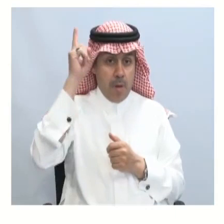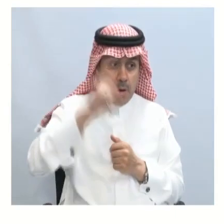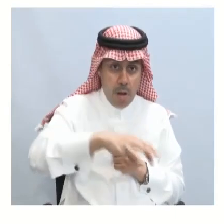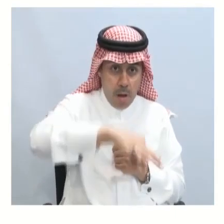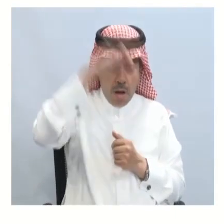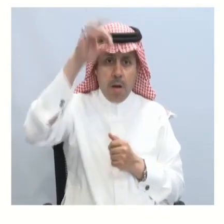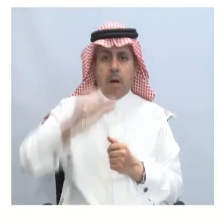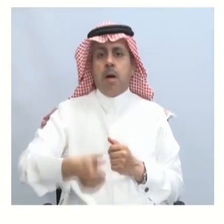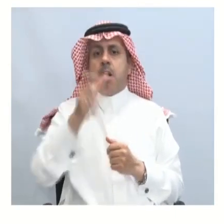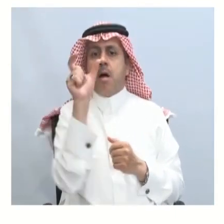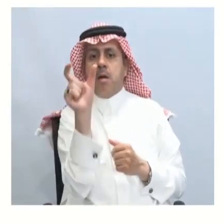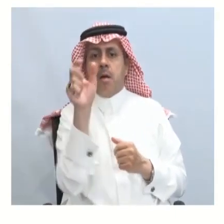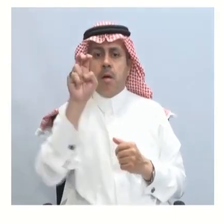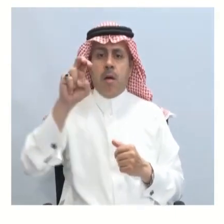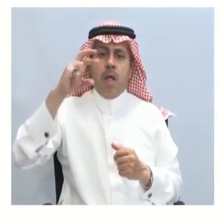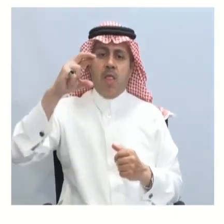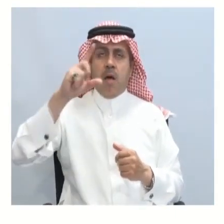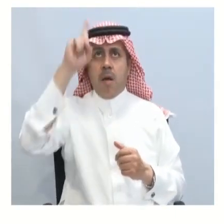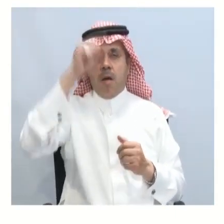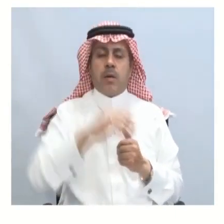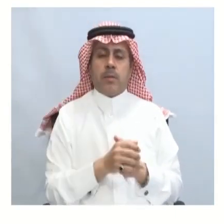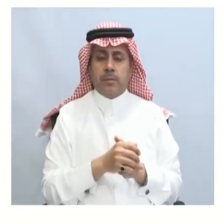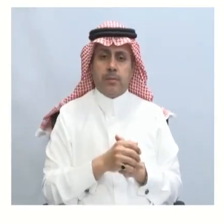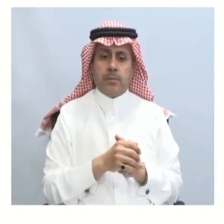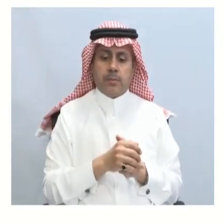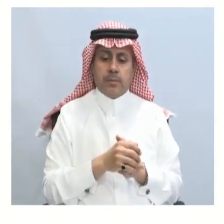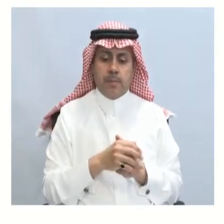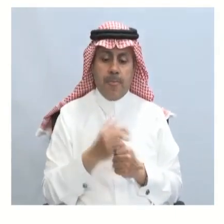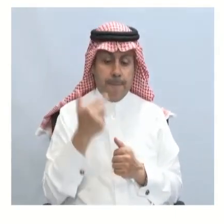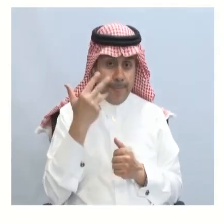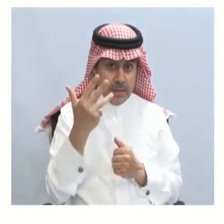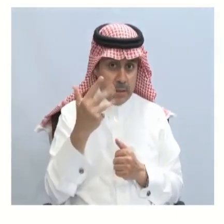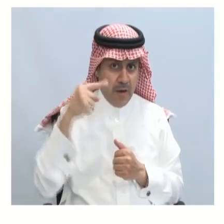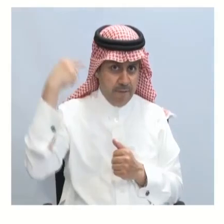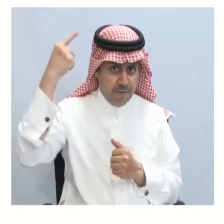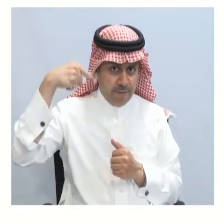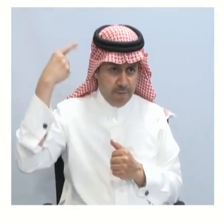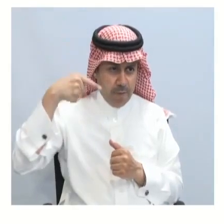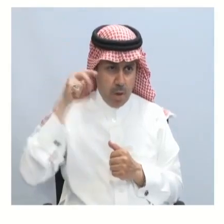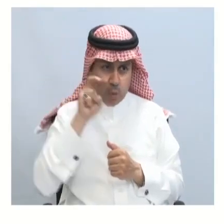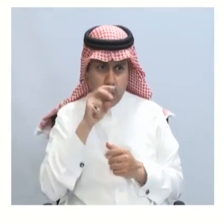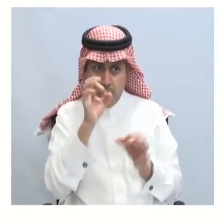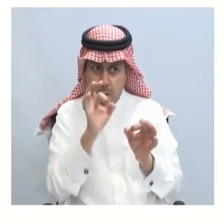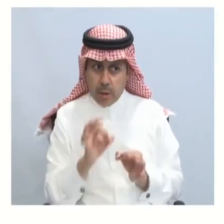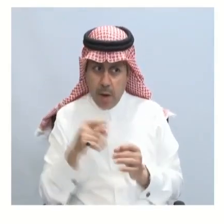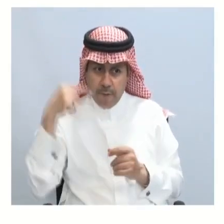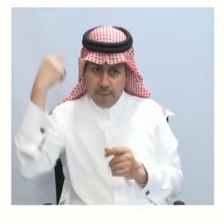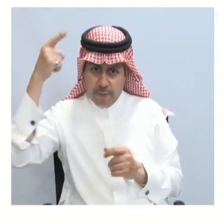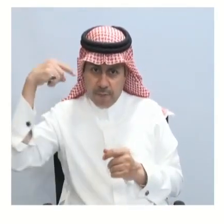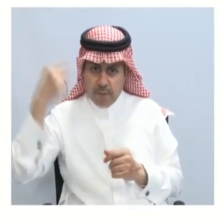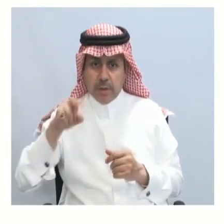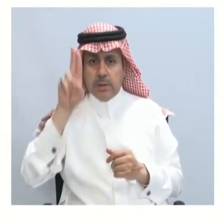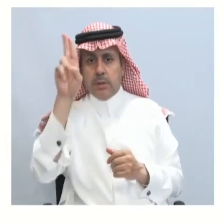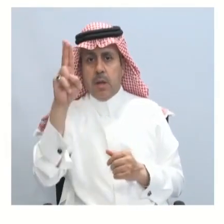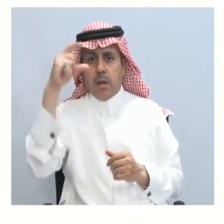منها ايضا تدبر ايات الله والاحتكام اليه والعمل بما فيها والسبب المفضي الى الهدايه وبهذا